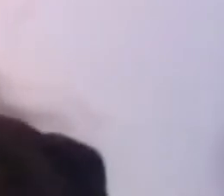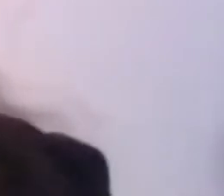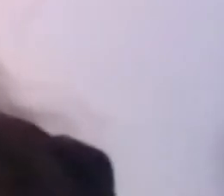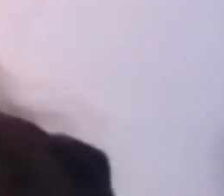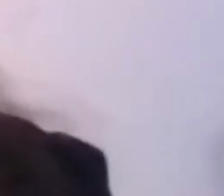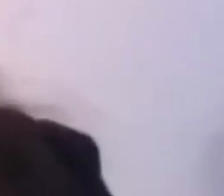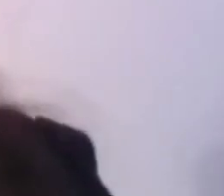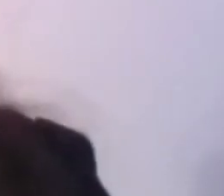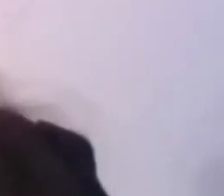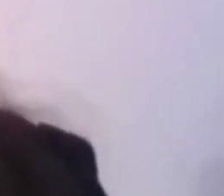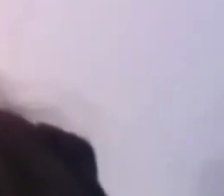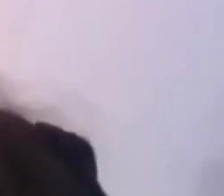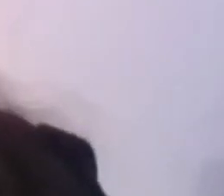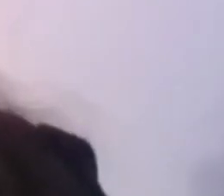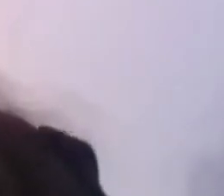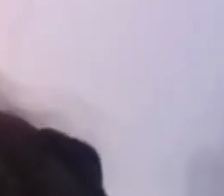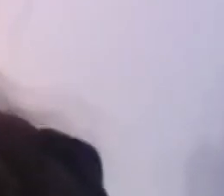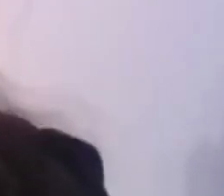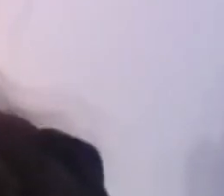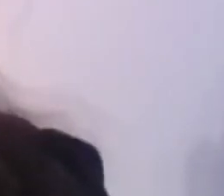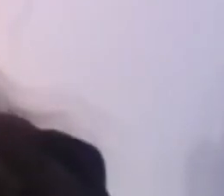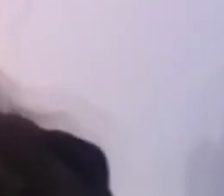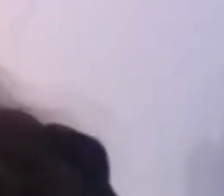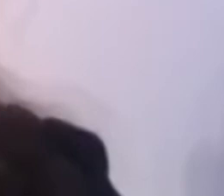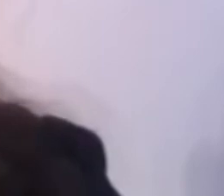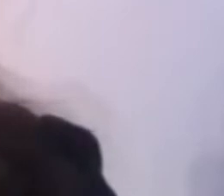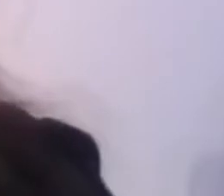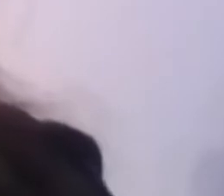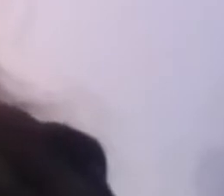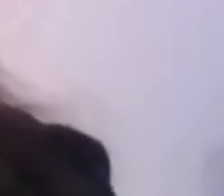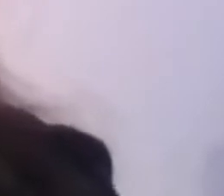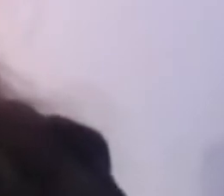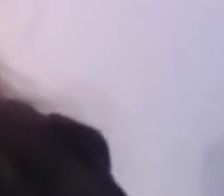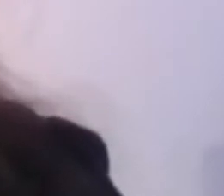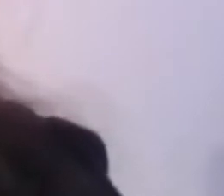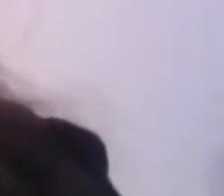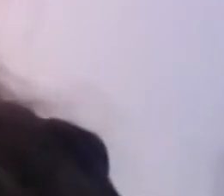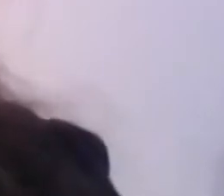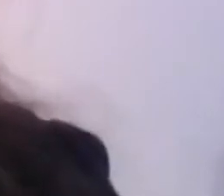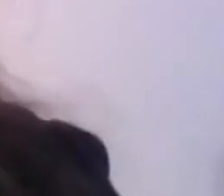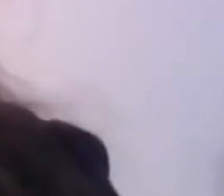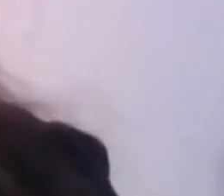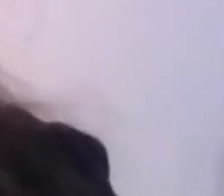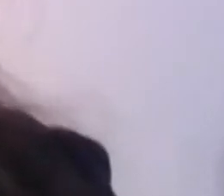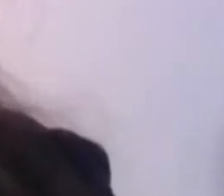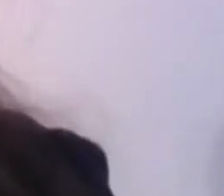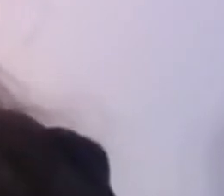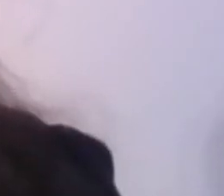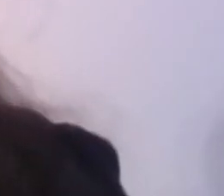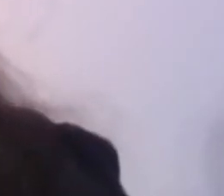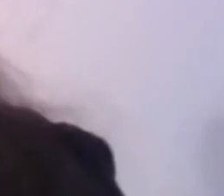Romane. Sa chatouille, le palais vient s'enrouler contre la langue et se termine doucement en une petite touche contre les